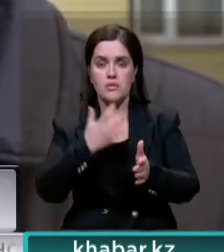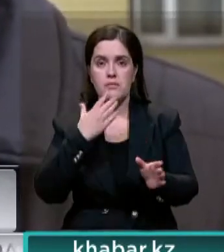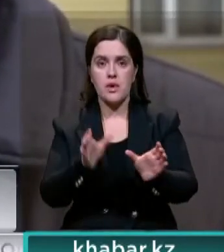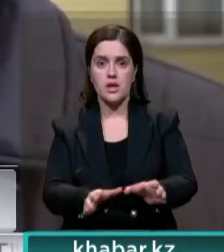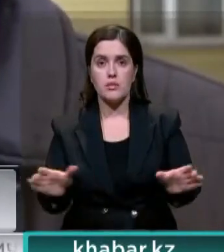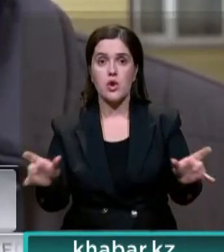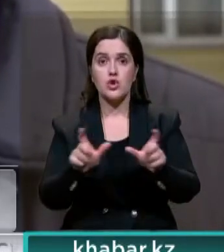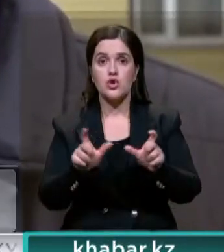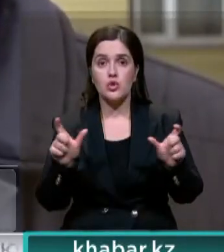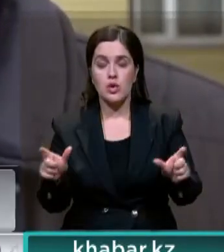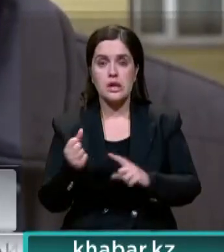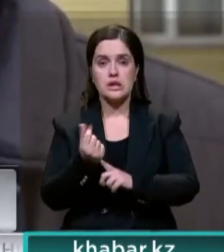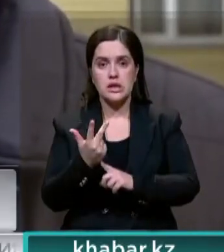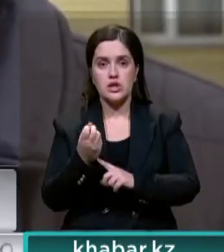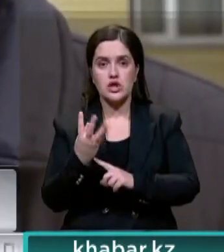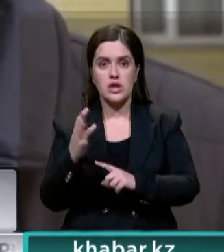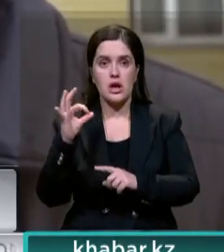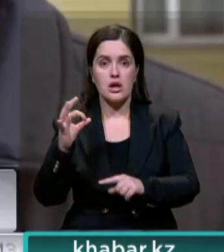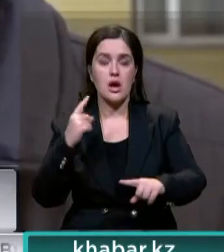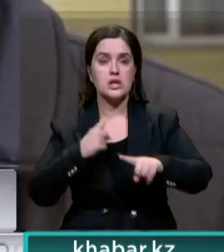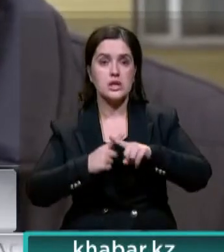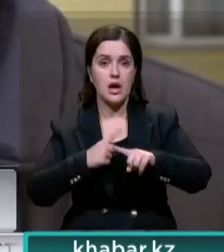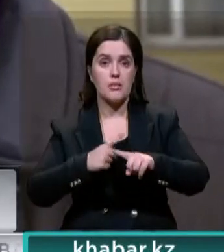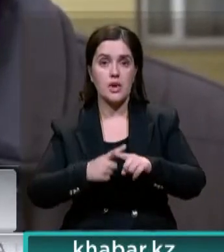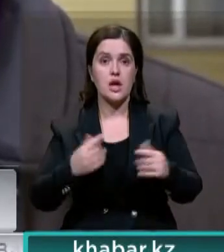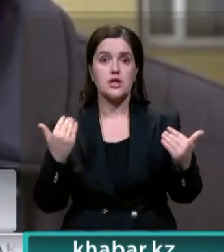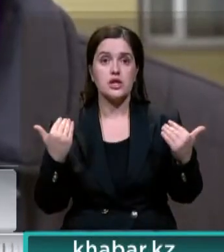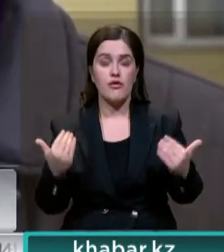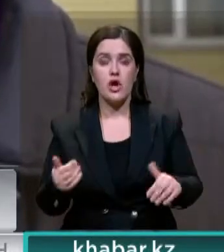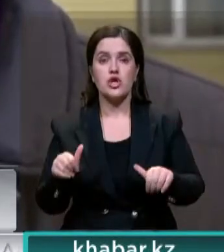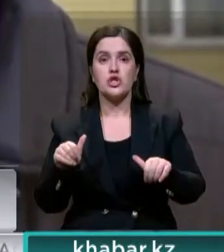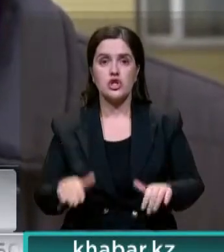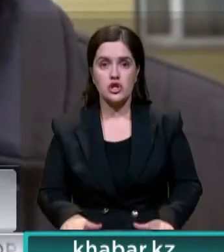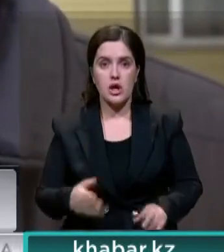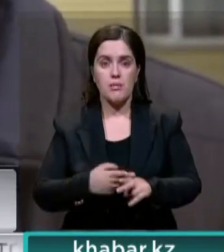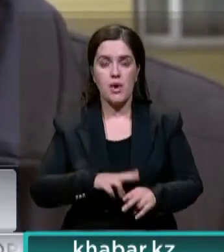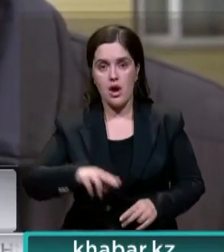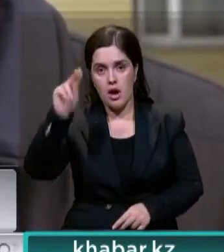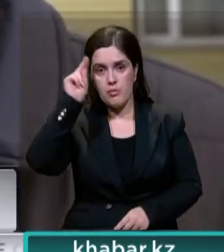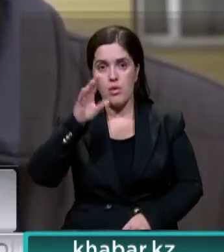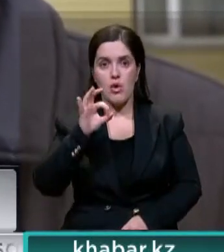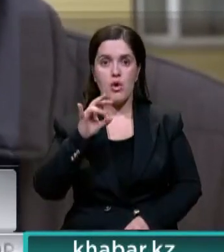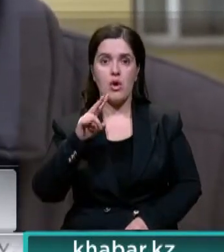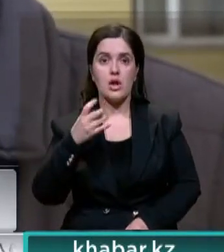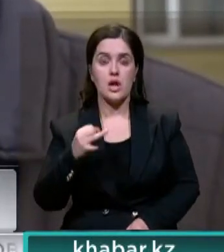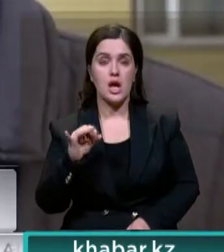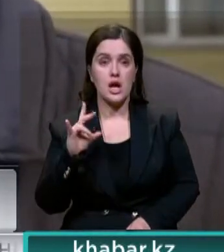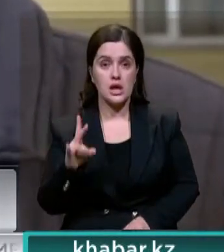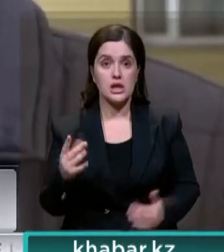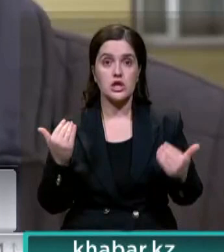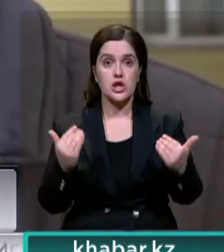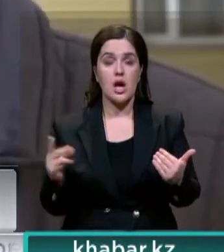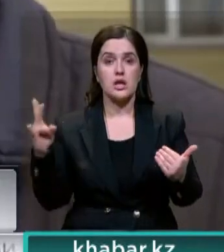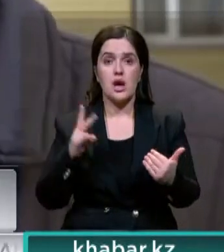школе 13-14 градусов тепла, поэтому сегодня принял решение перевести обучение в онлайн-режим. Теперь в